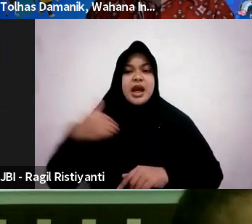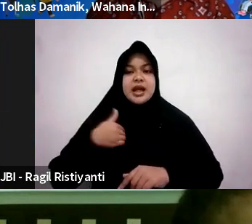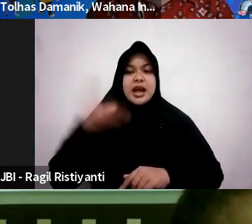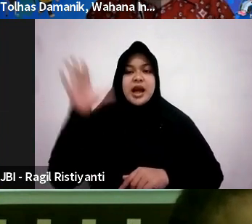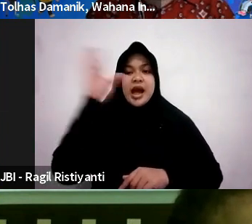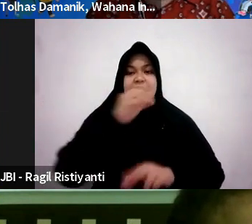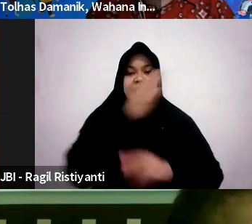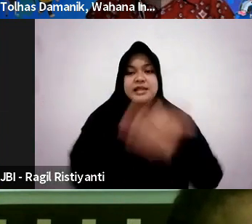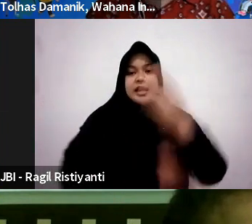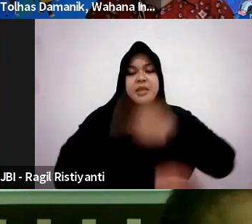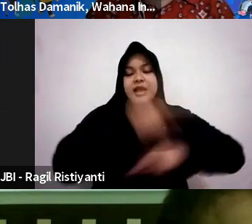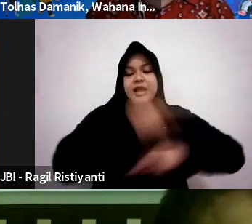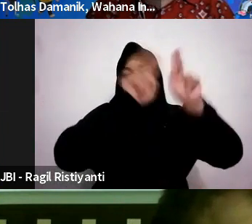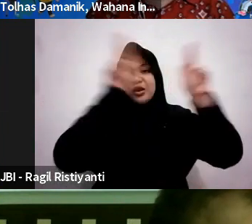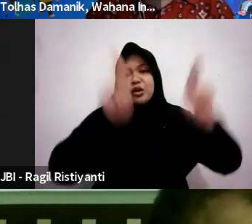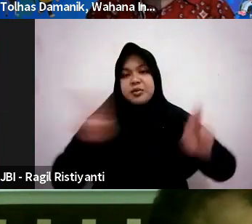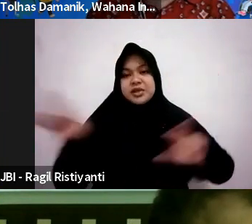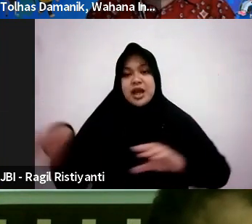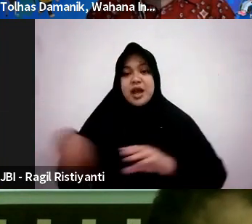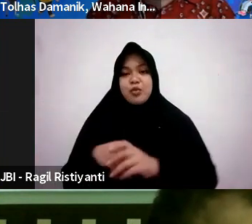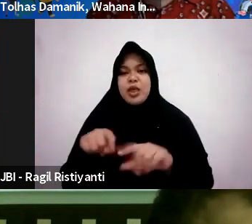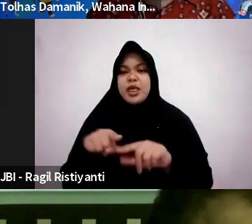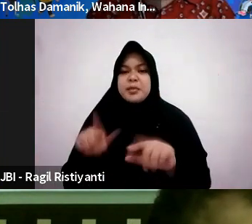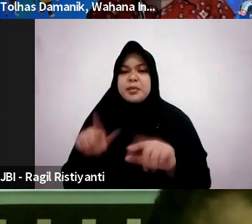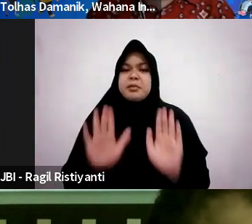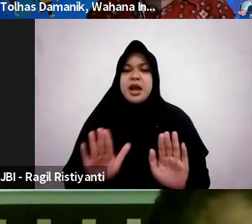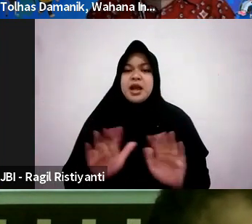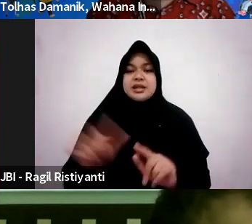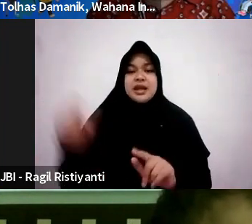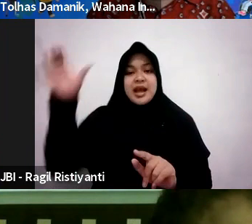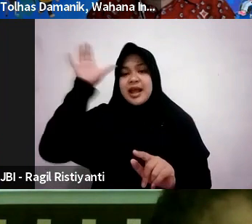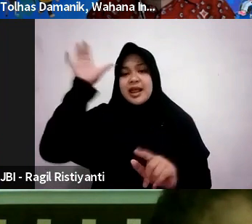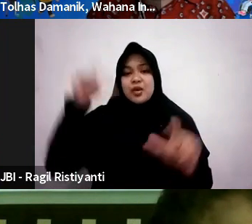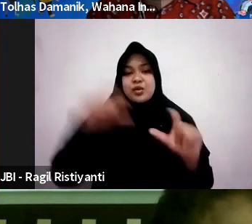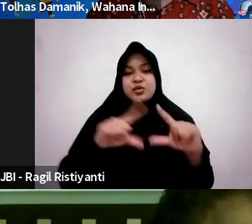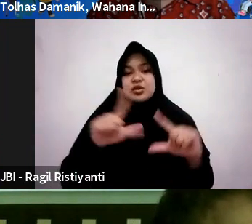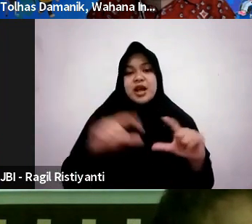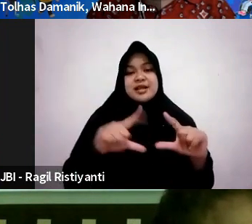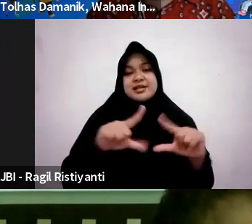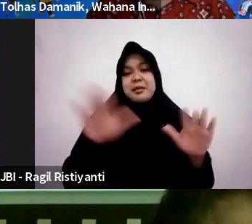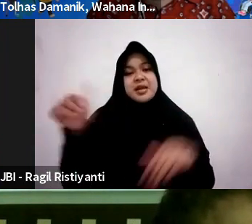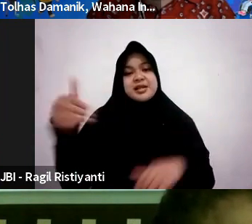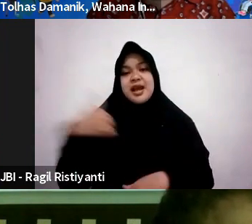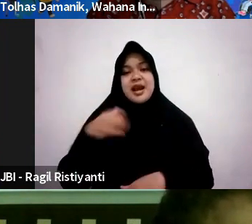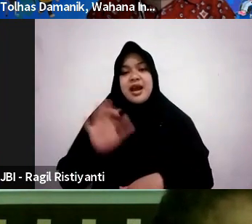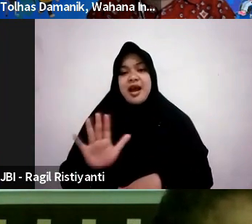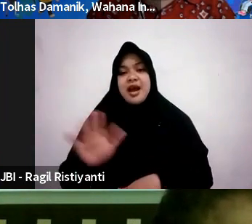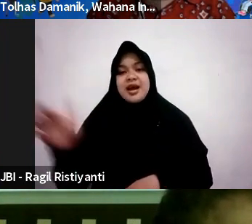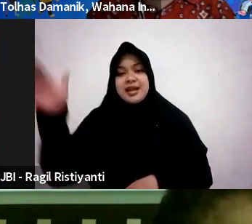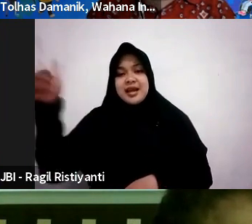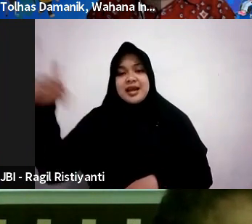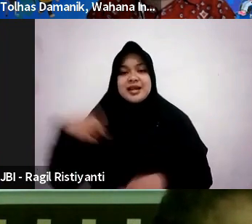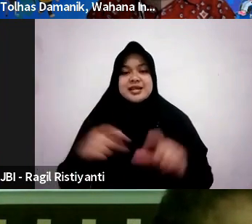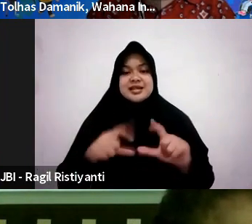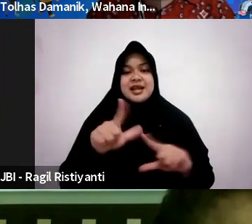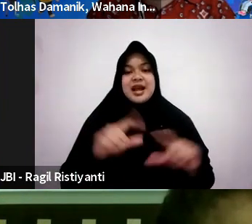internasional Jadi dia bisa gabung tapi sebentar dan enggak tahu Salsa masih ada apa nggak di sini ya tapi Salsa Tadi ikut nih